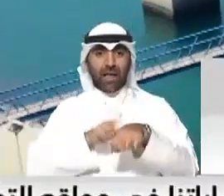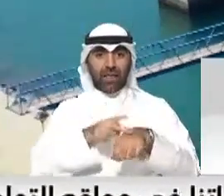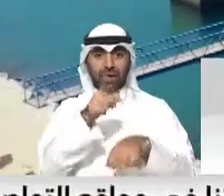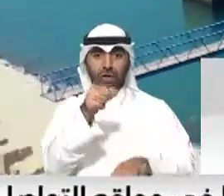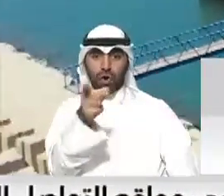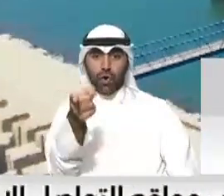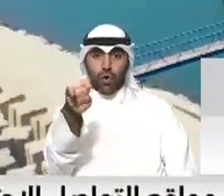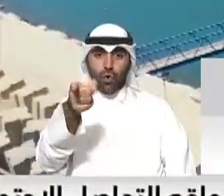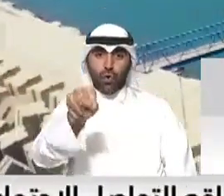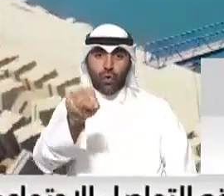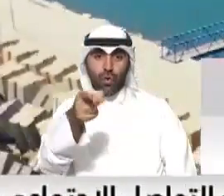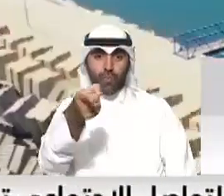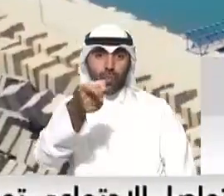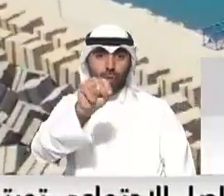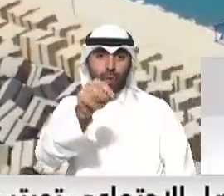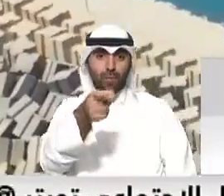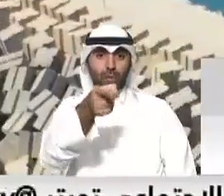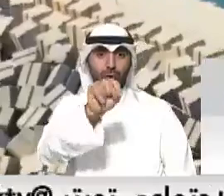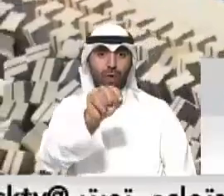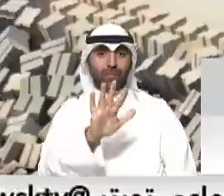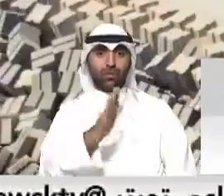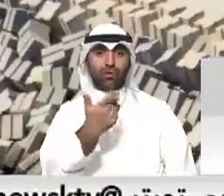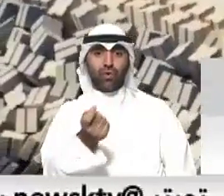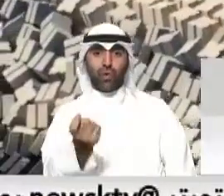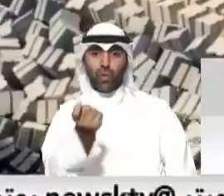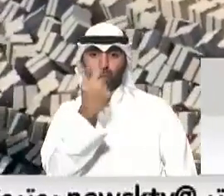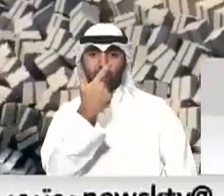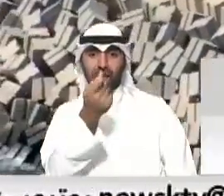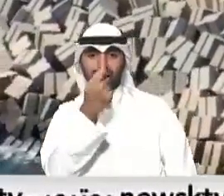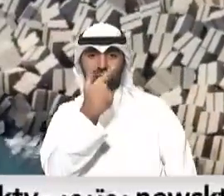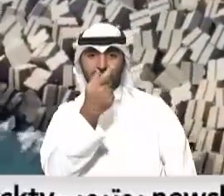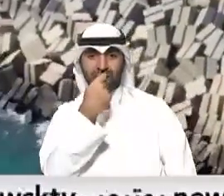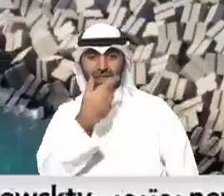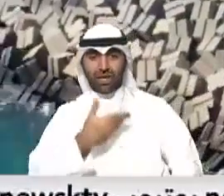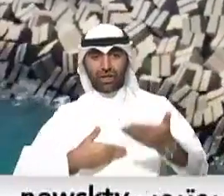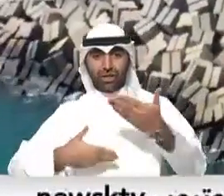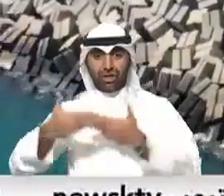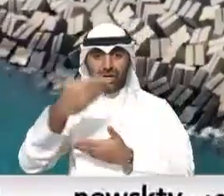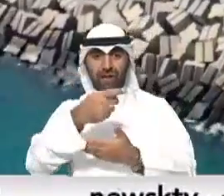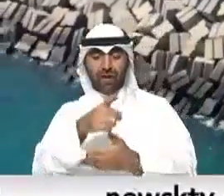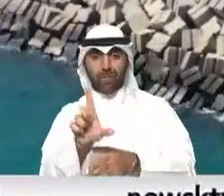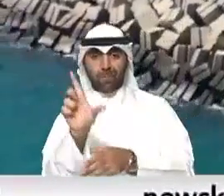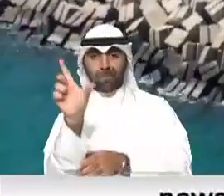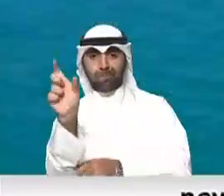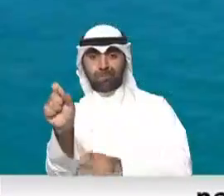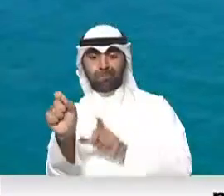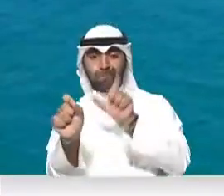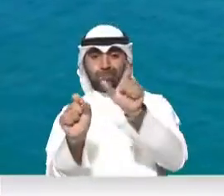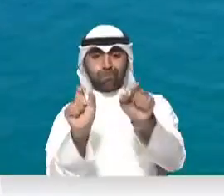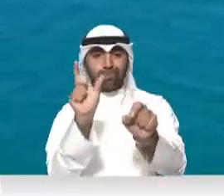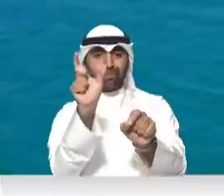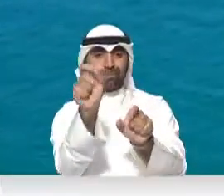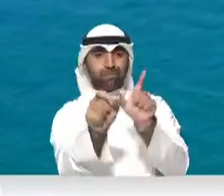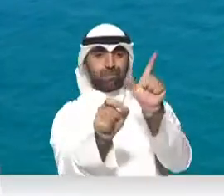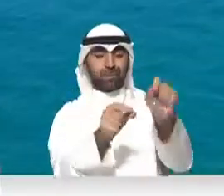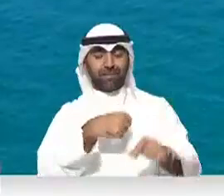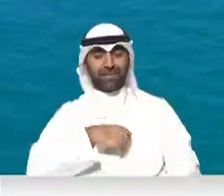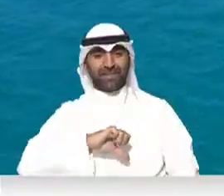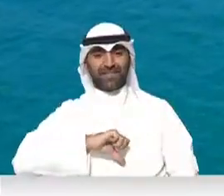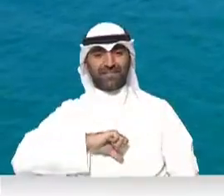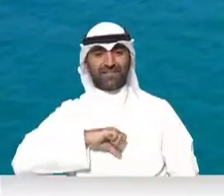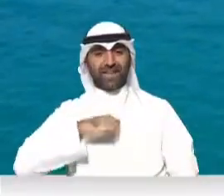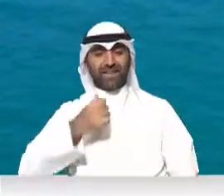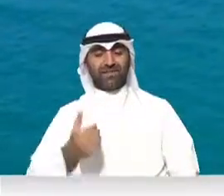يبون دمار مجتمع. ولكن بإذن الله سبحانه وتعالى ثم بعملكم وجودكم وأدائكم